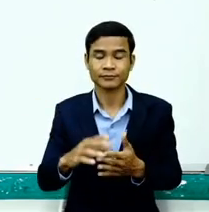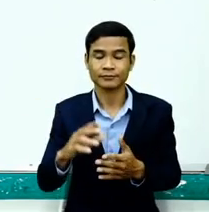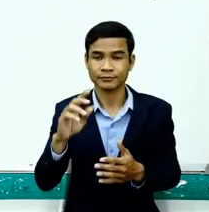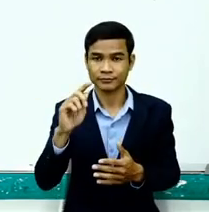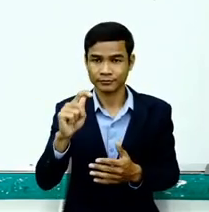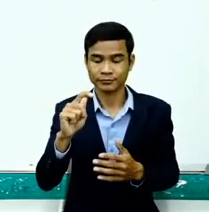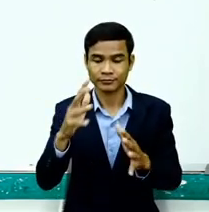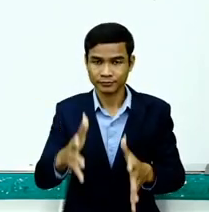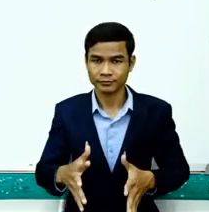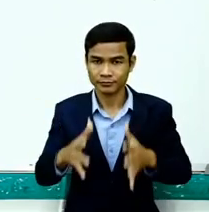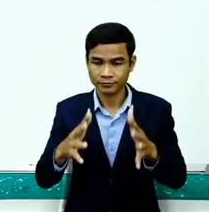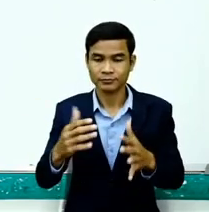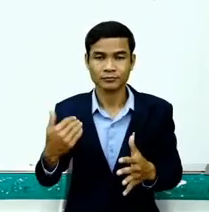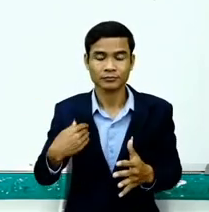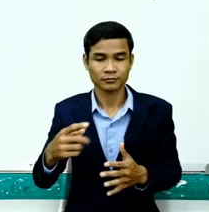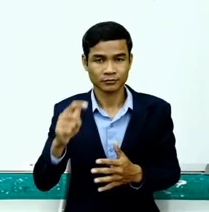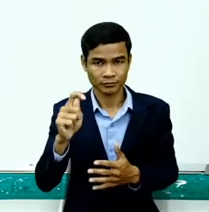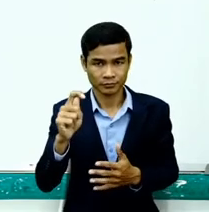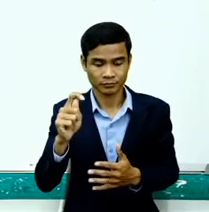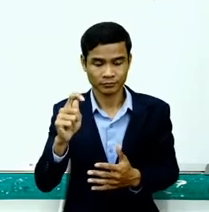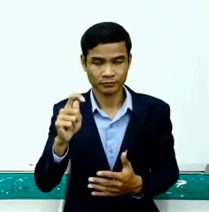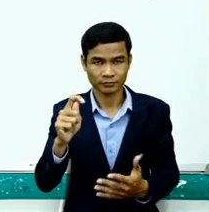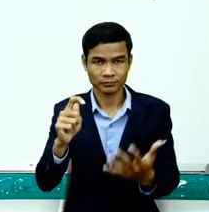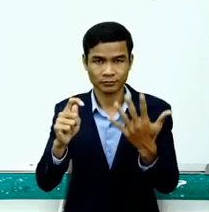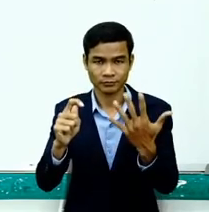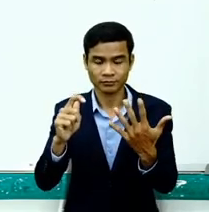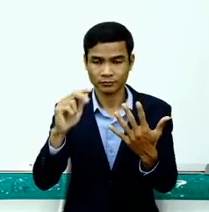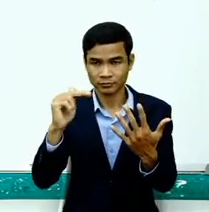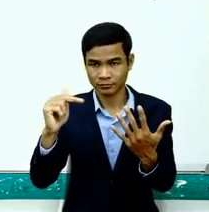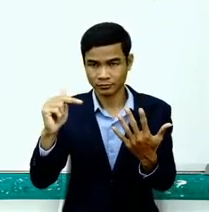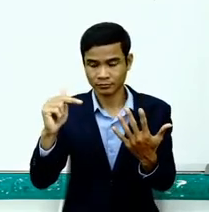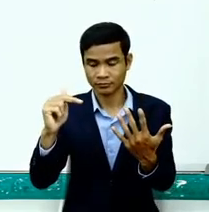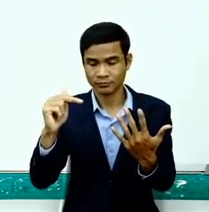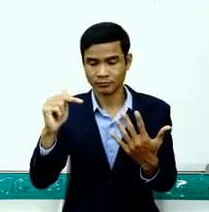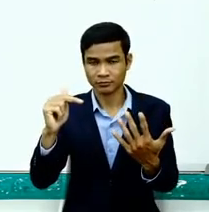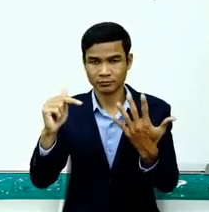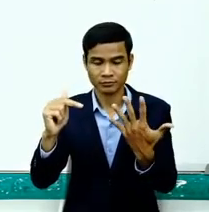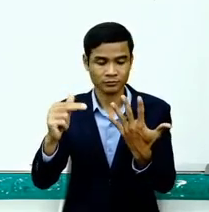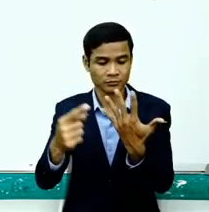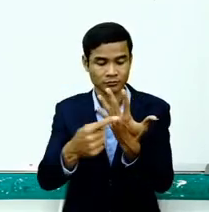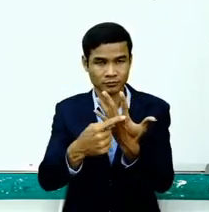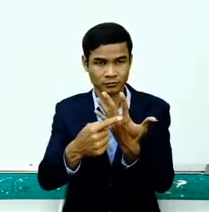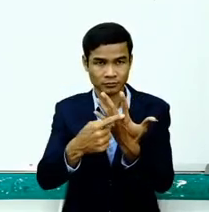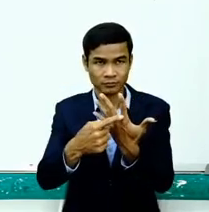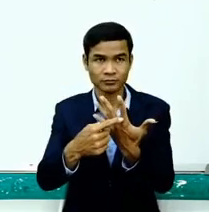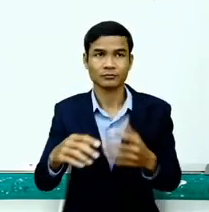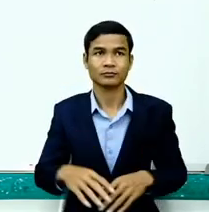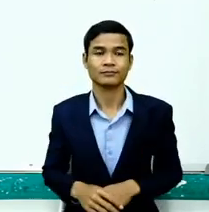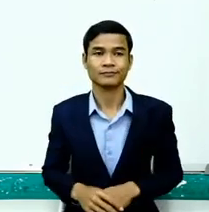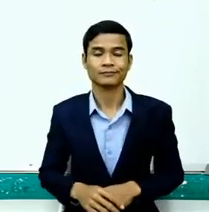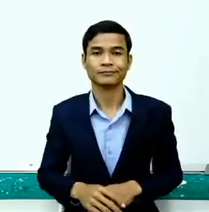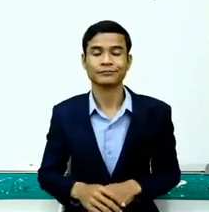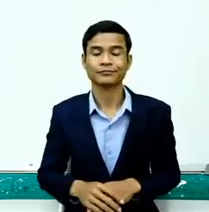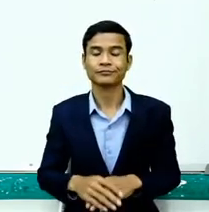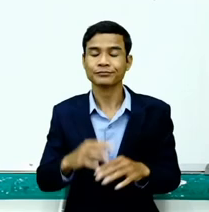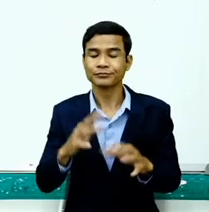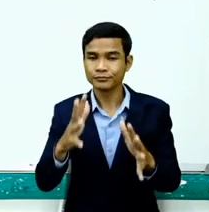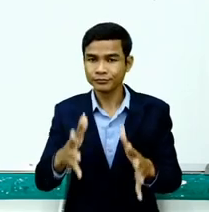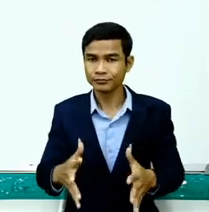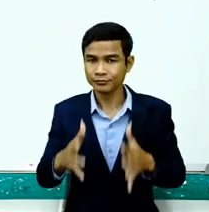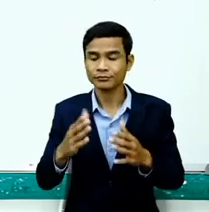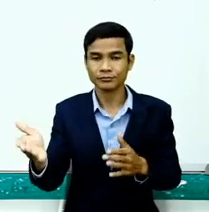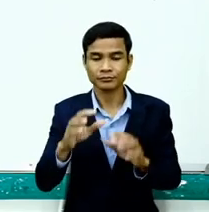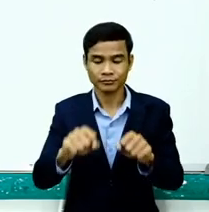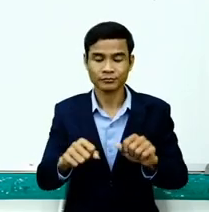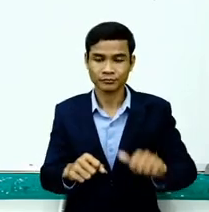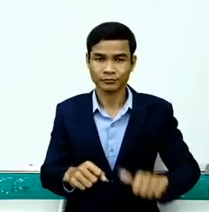miền rô cha miền tố nâng sạch cha ta ai lời ní chờ con